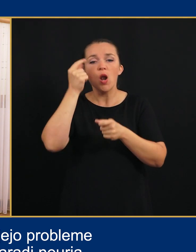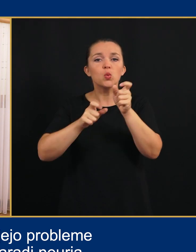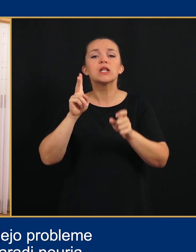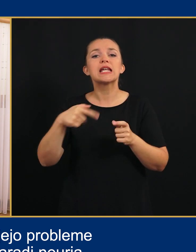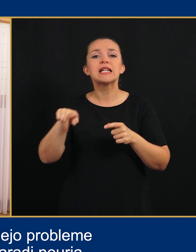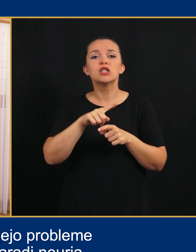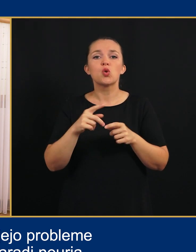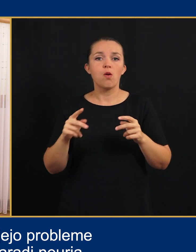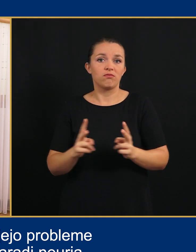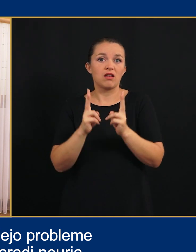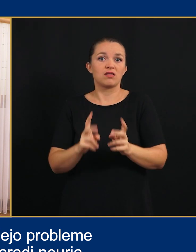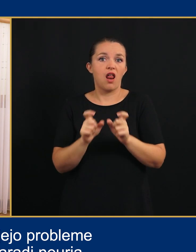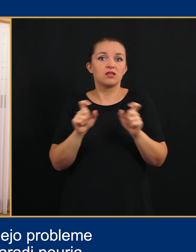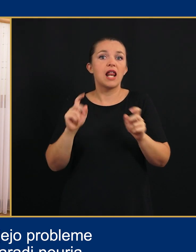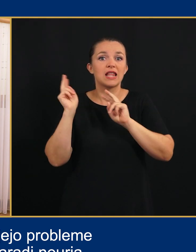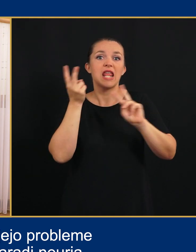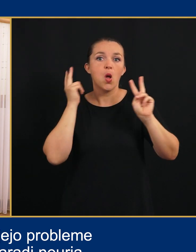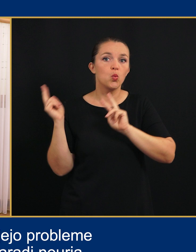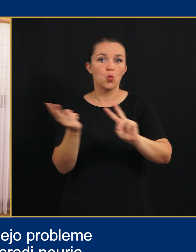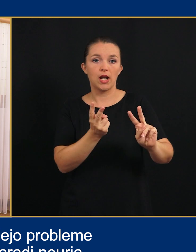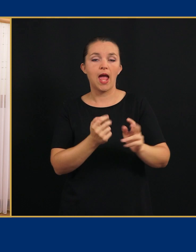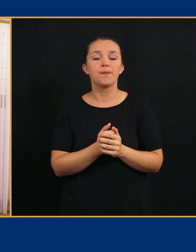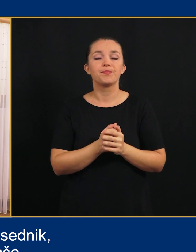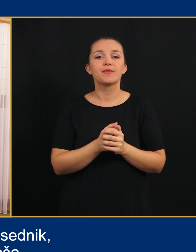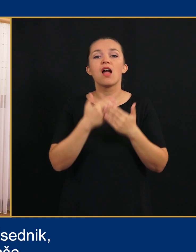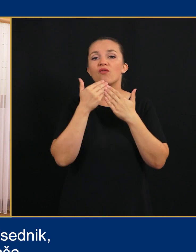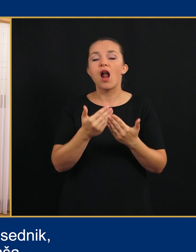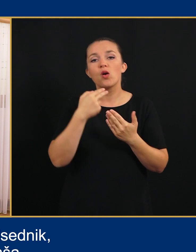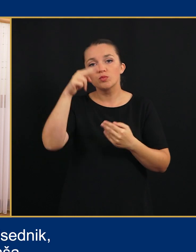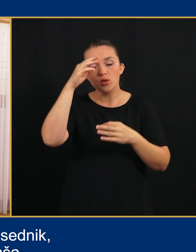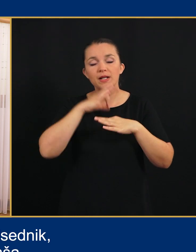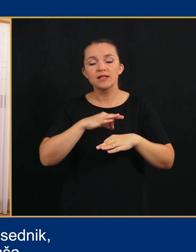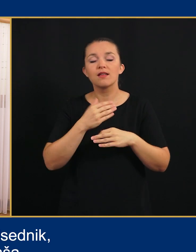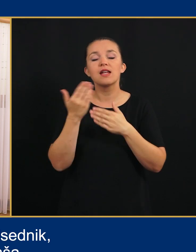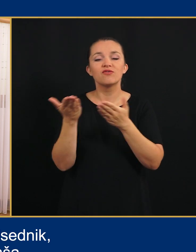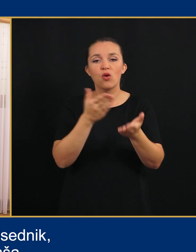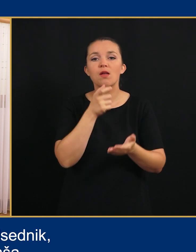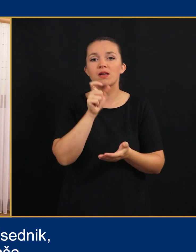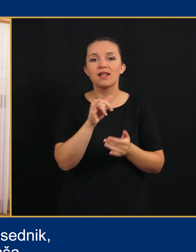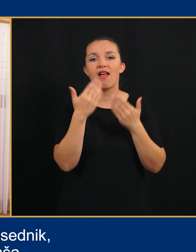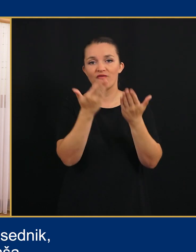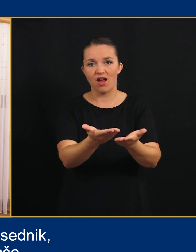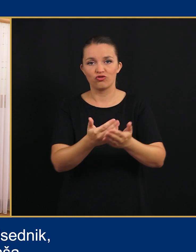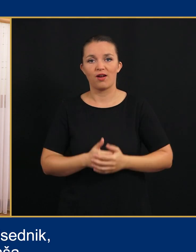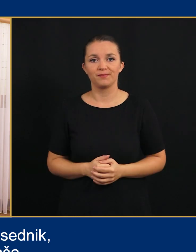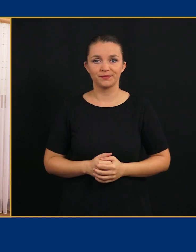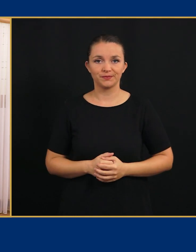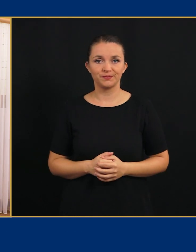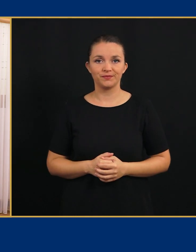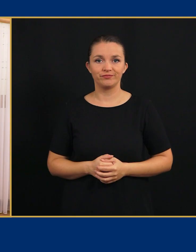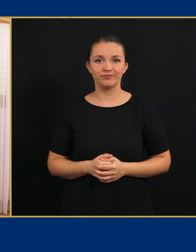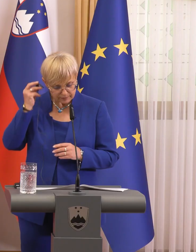in težave ljudi, ki so nastale zaradi neurja. Hvala lepa, gospod predsednik, izvolite, beseda je vaša.